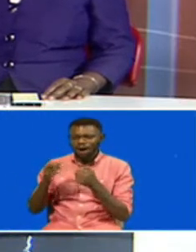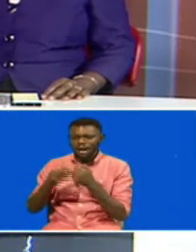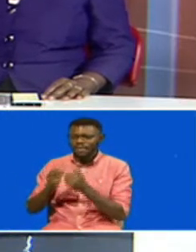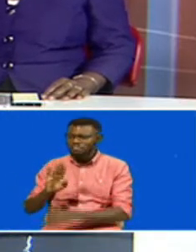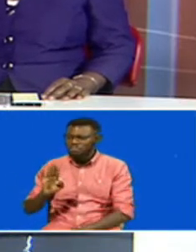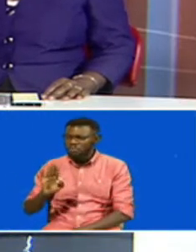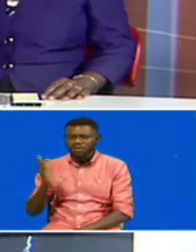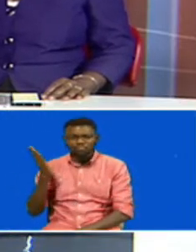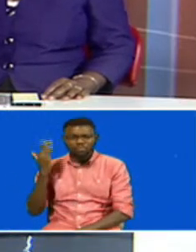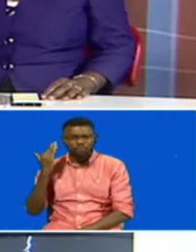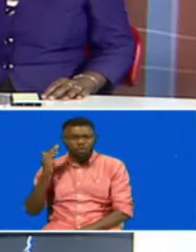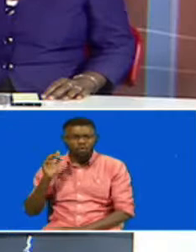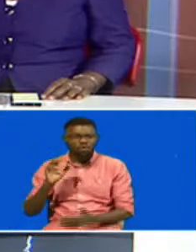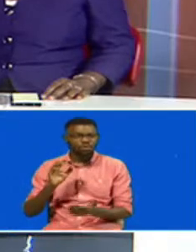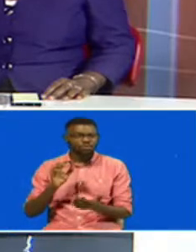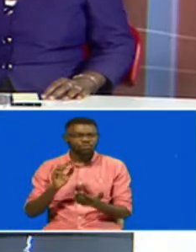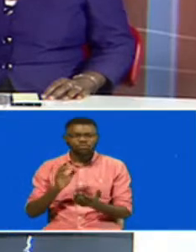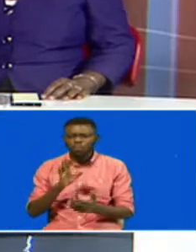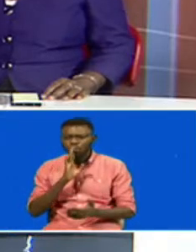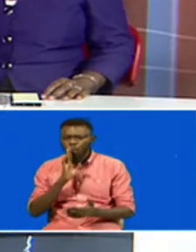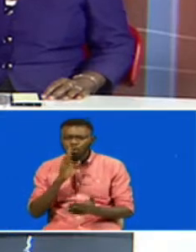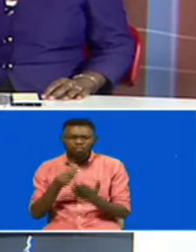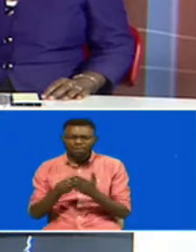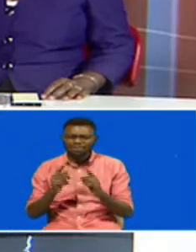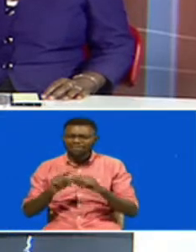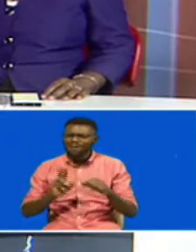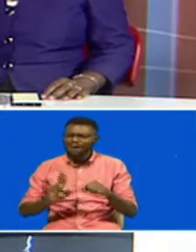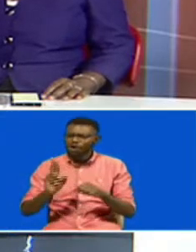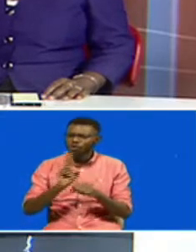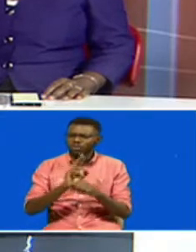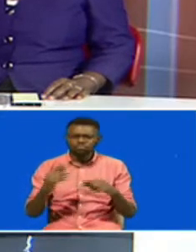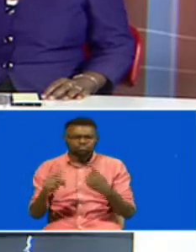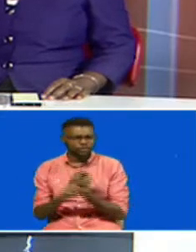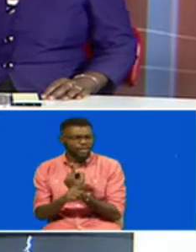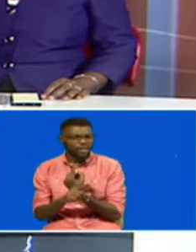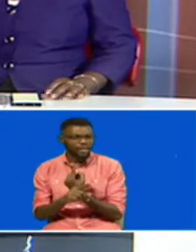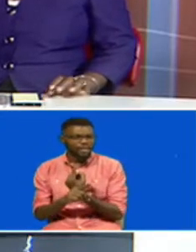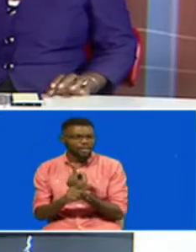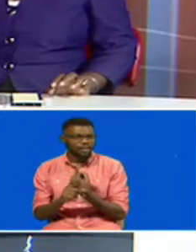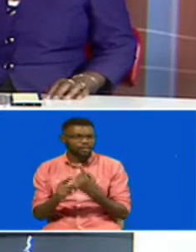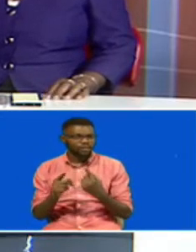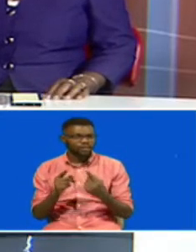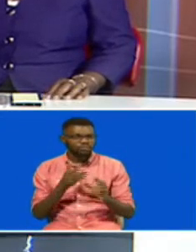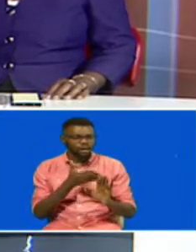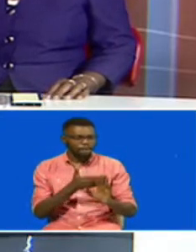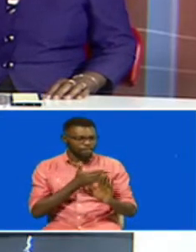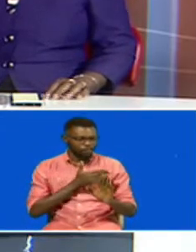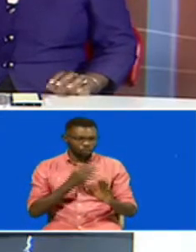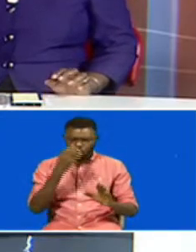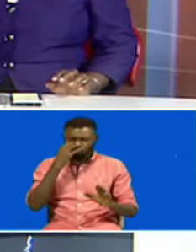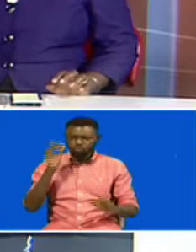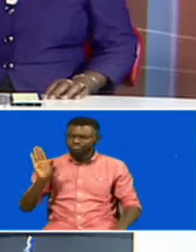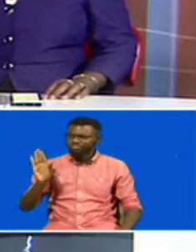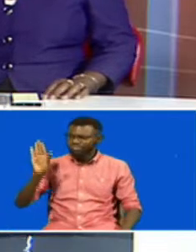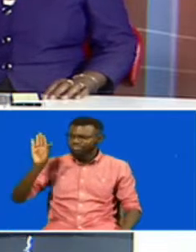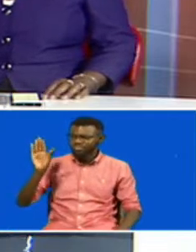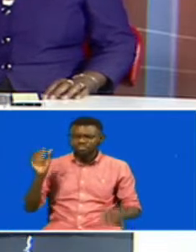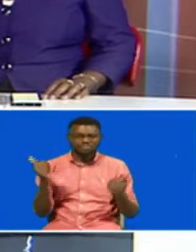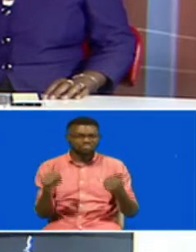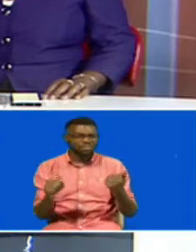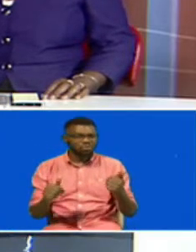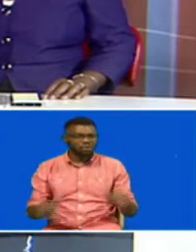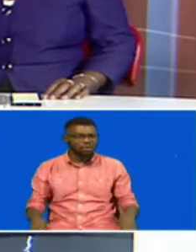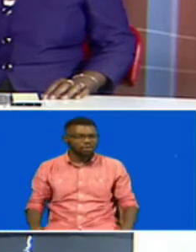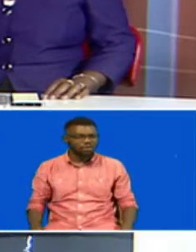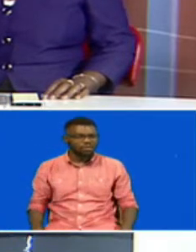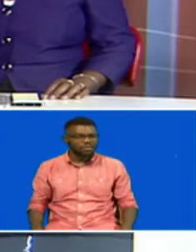kwenye mkoba wa fedha za umma kwa matumizi mengine kabla na baada ya uapisho wa William Ruto kama rais. Akijibu